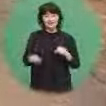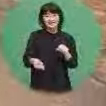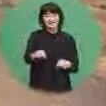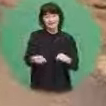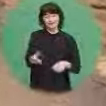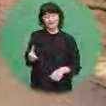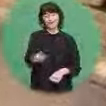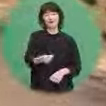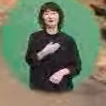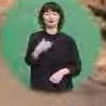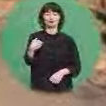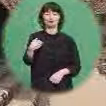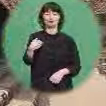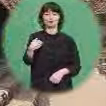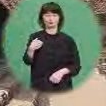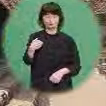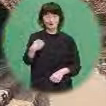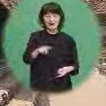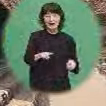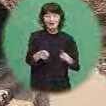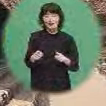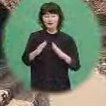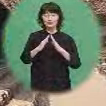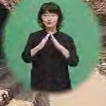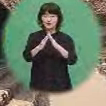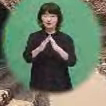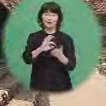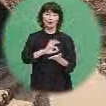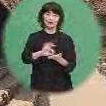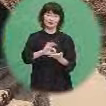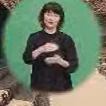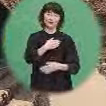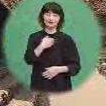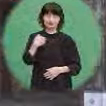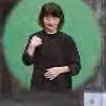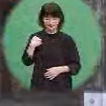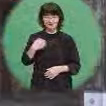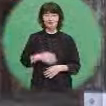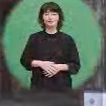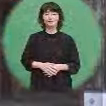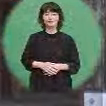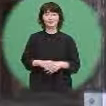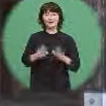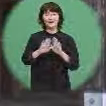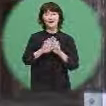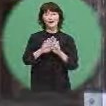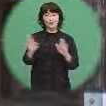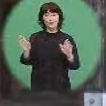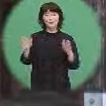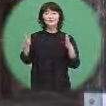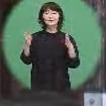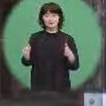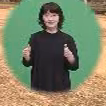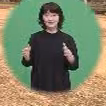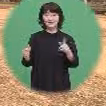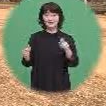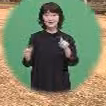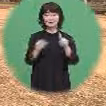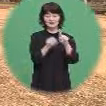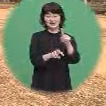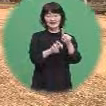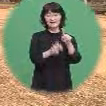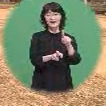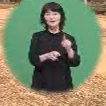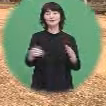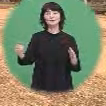のバーベキュー施設なども利用できます今シーズンの営業は11